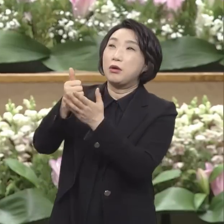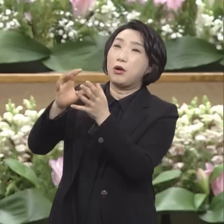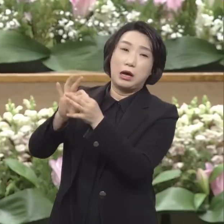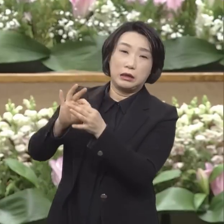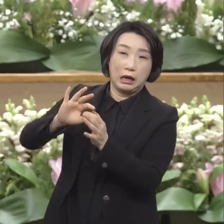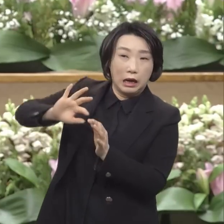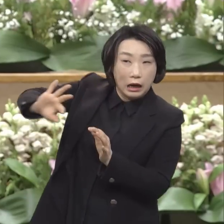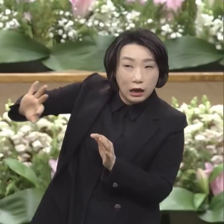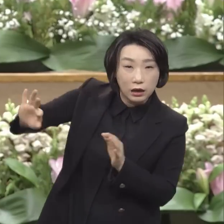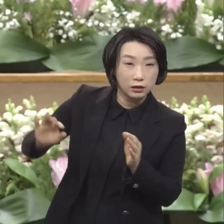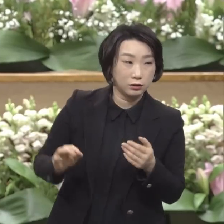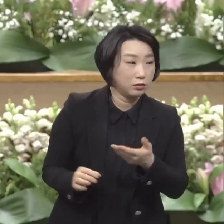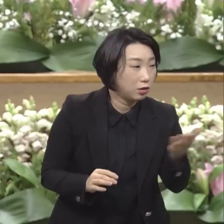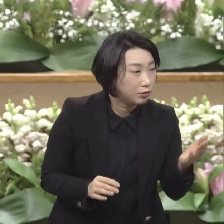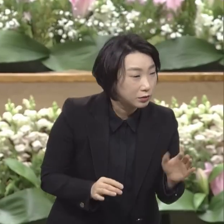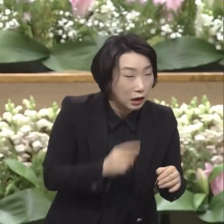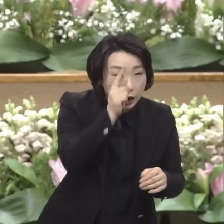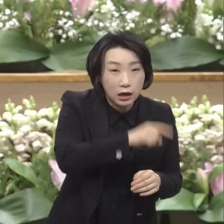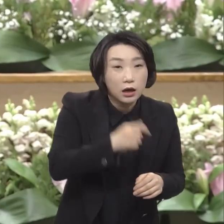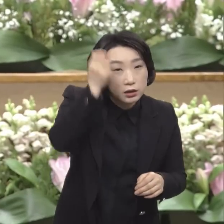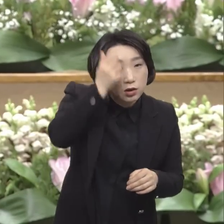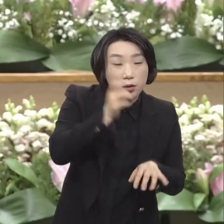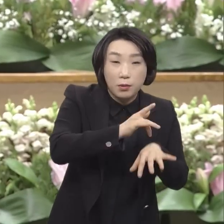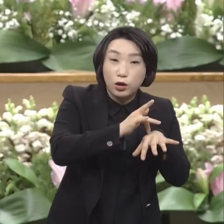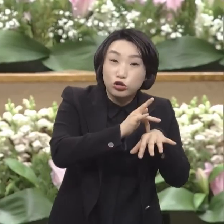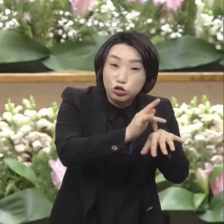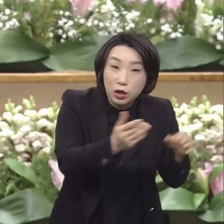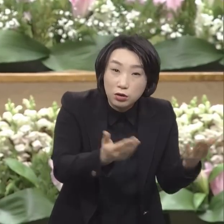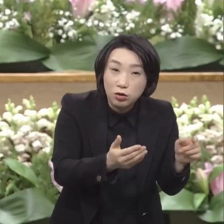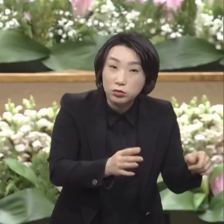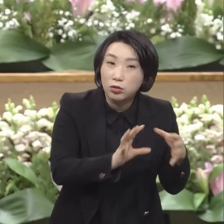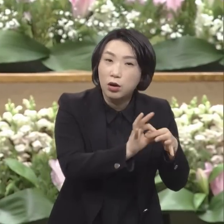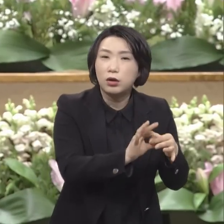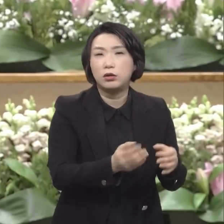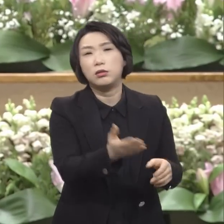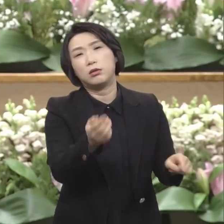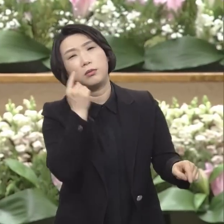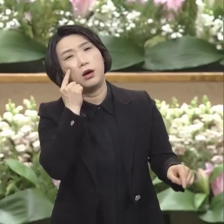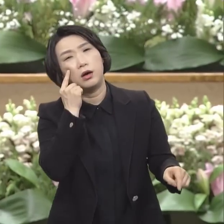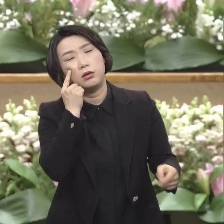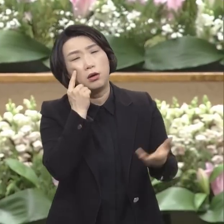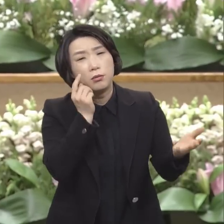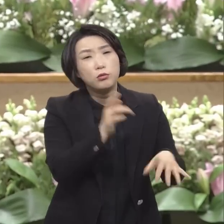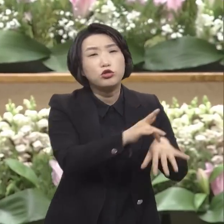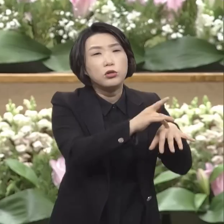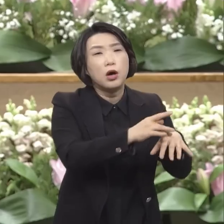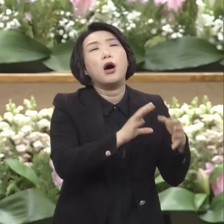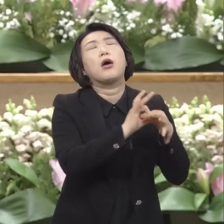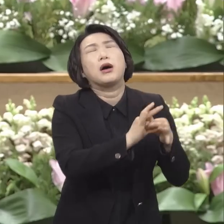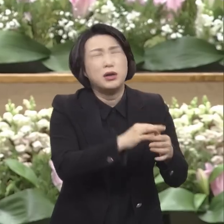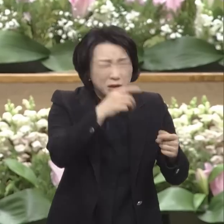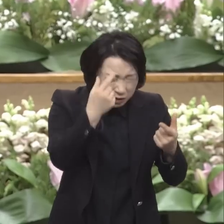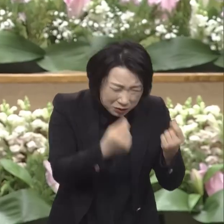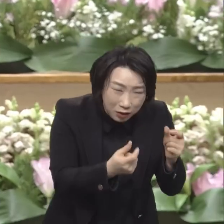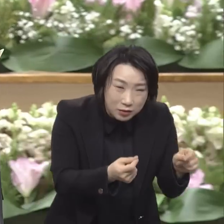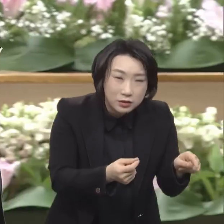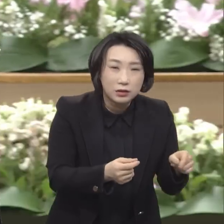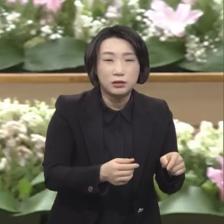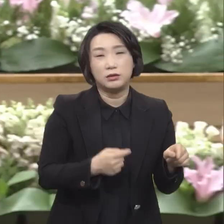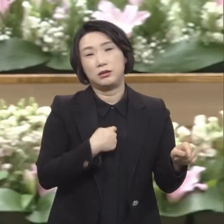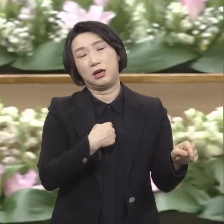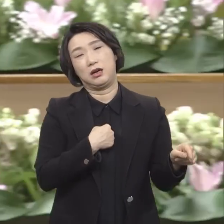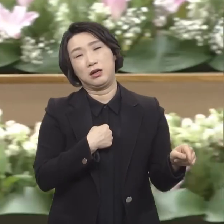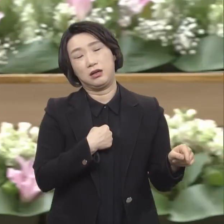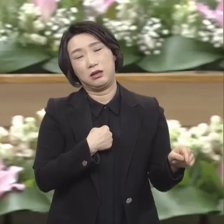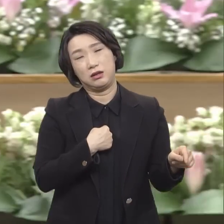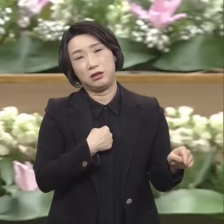서지 못하고 악한 영, 마귀, 사단, 귀신 편에 서면 너는 귀신과 똑같이 속한 자가 되고